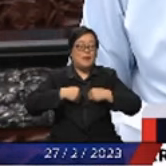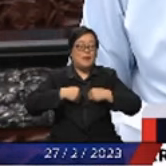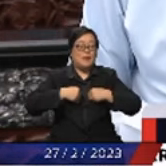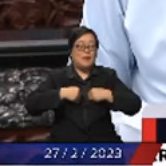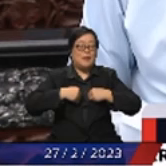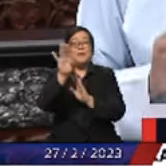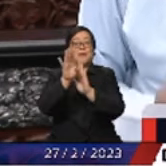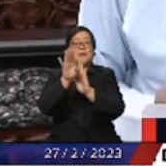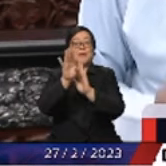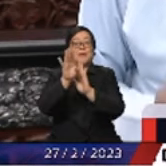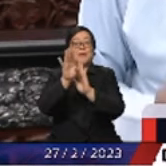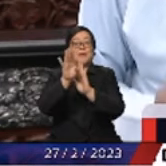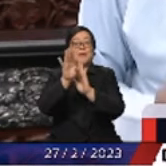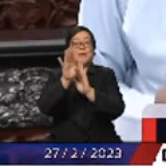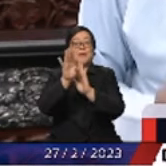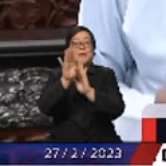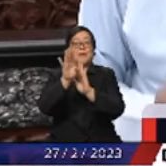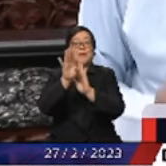8 biji